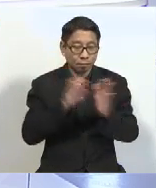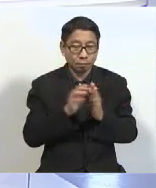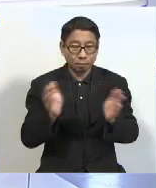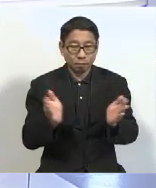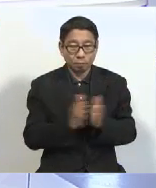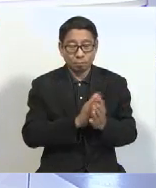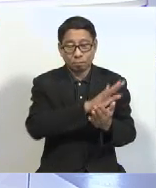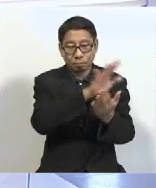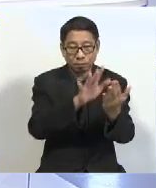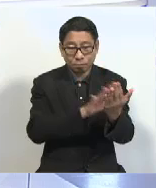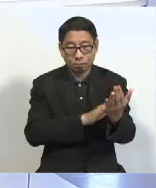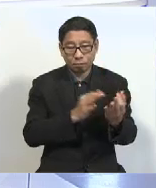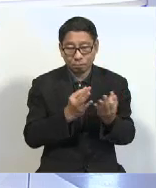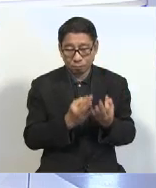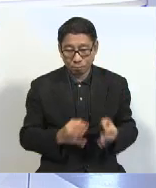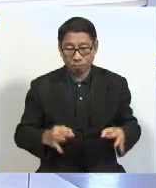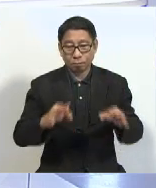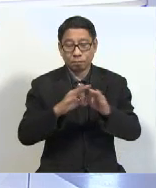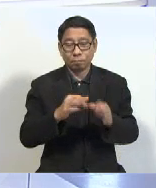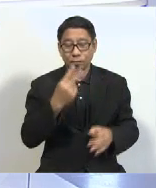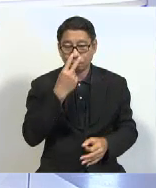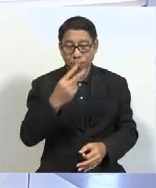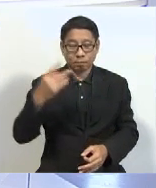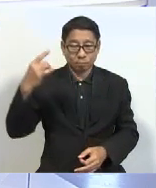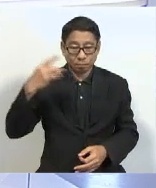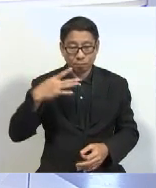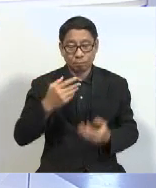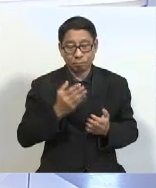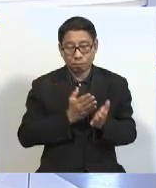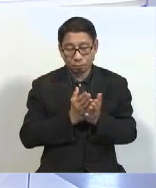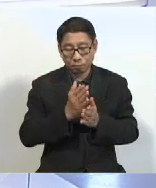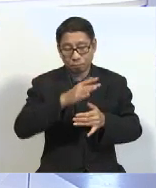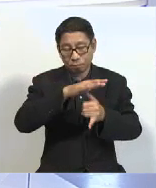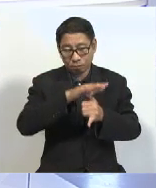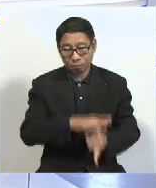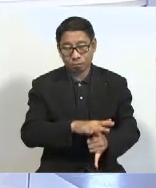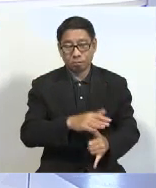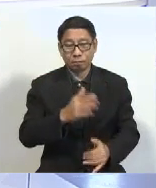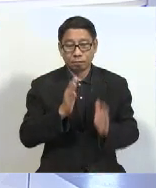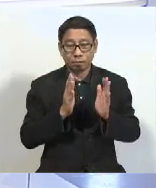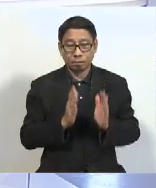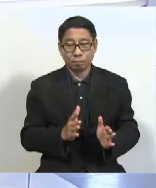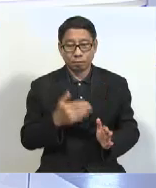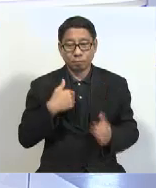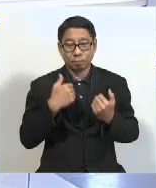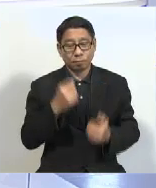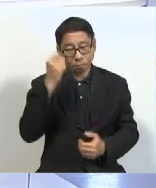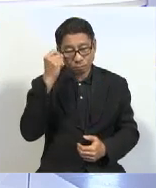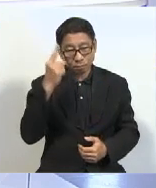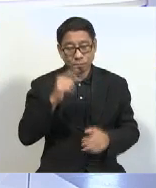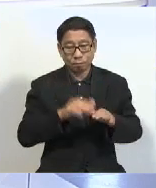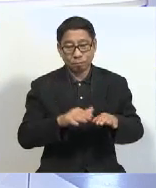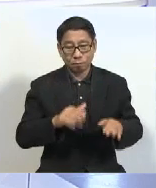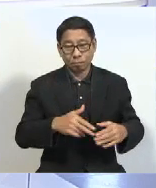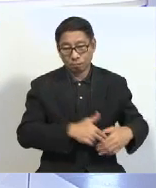ทศเนี่ยเราต้องให้ความสำคัญในเรื่องของการล้อเลียนหรือว่าการบูลลี่เพราะว่าเป็นเรื่องสิทธิส่วนบุคคลจริงๆนะหลายคนบอกว่าเข้าใจน้อง